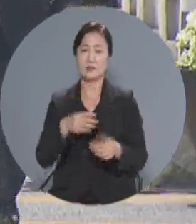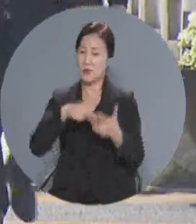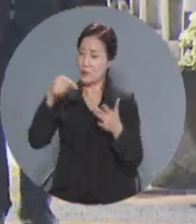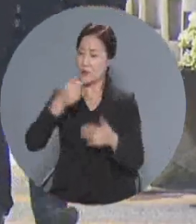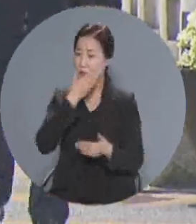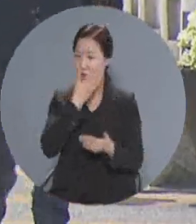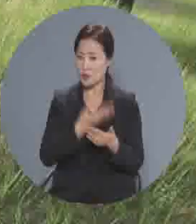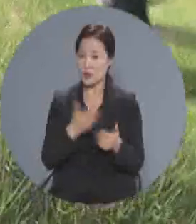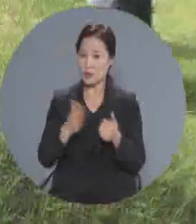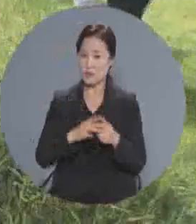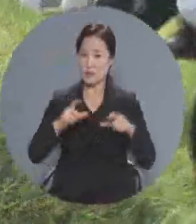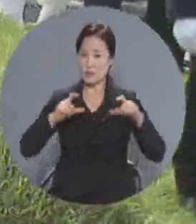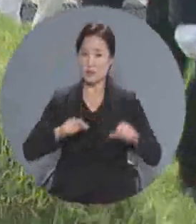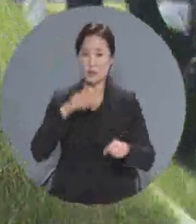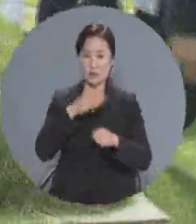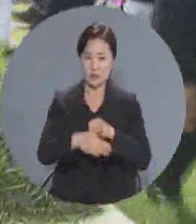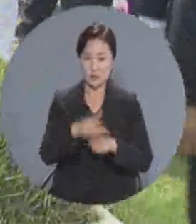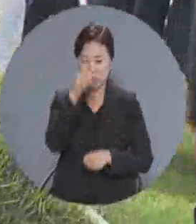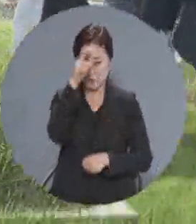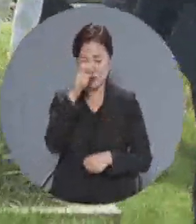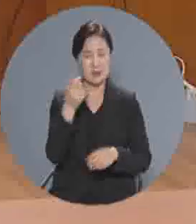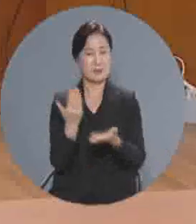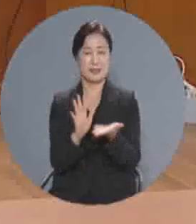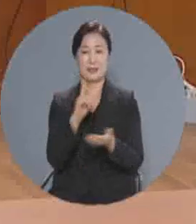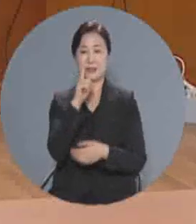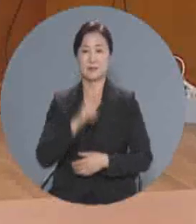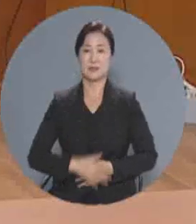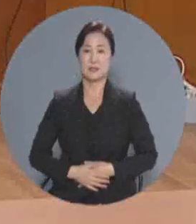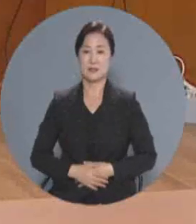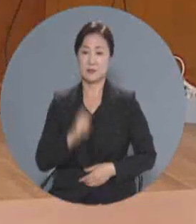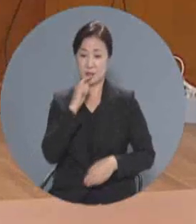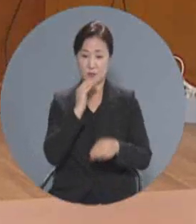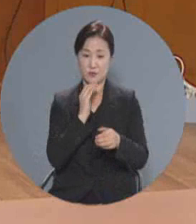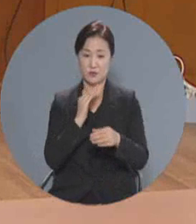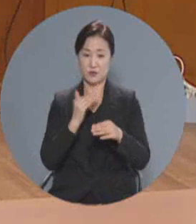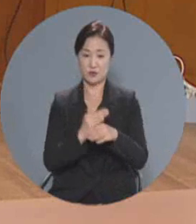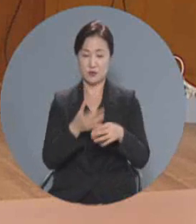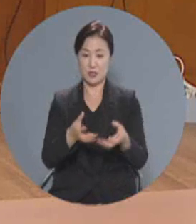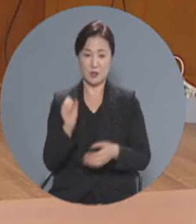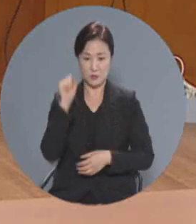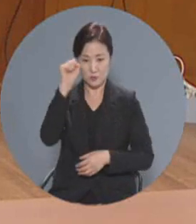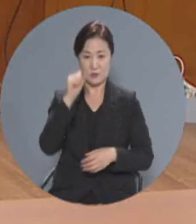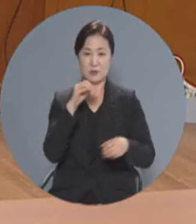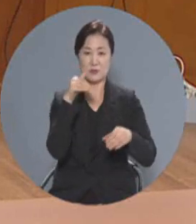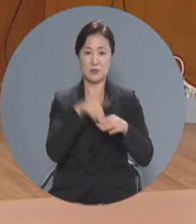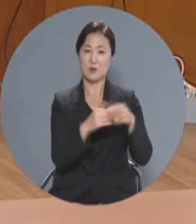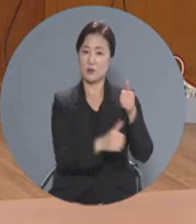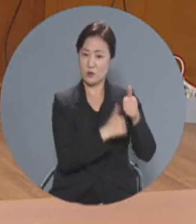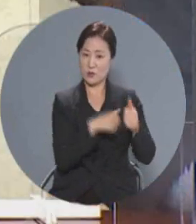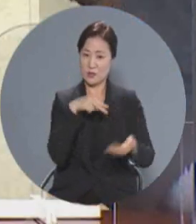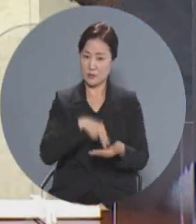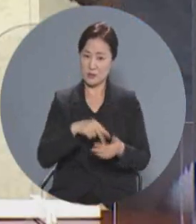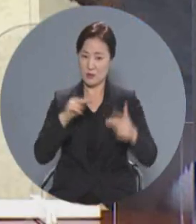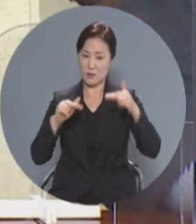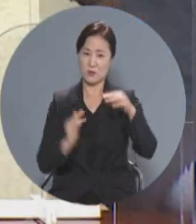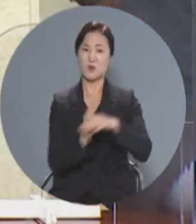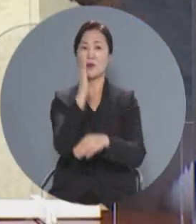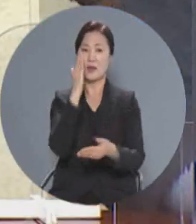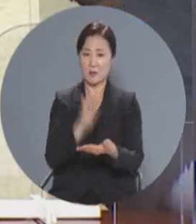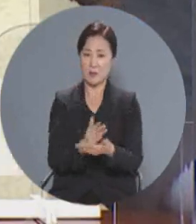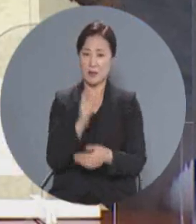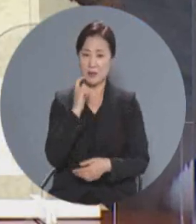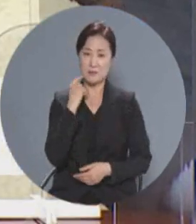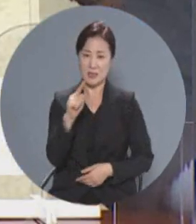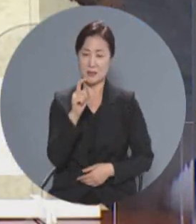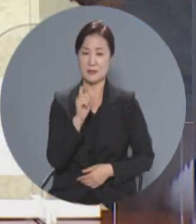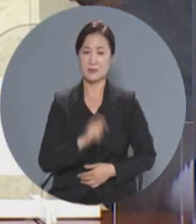시대착오적이란 비판이 있습니다. 민주당 선관위도 후보 간의 공방이 선을 넘었다며 공개적으로 경고했습니다. 그 경위가 어떠하든